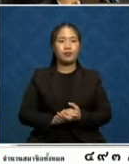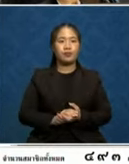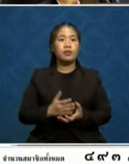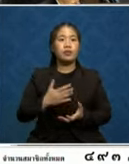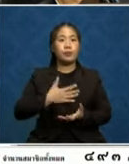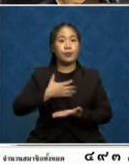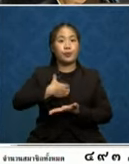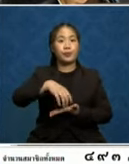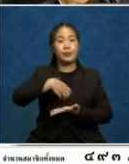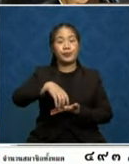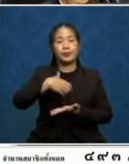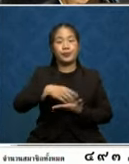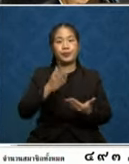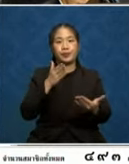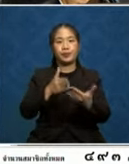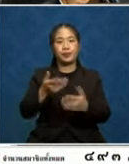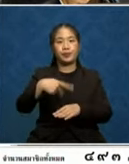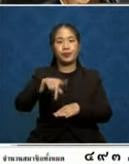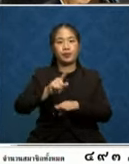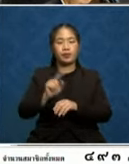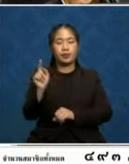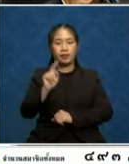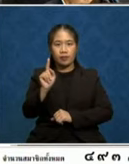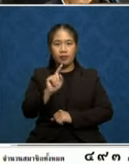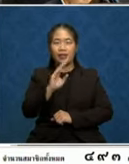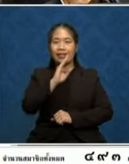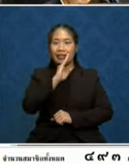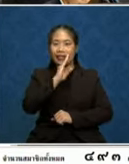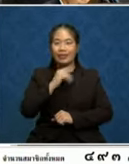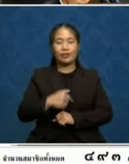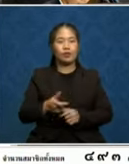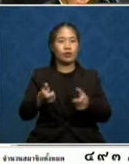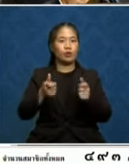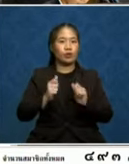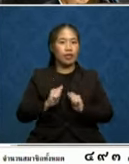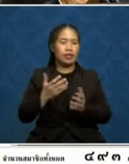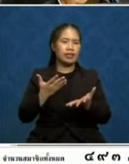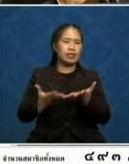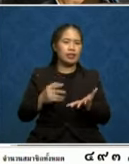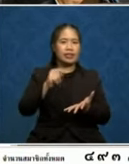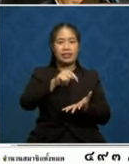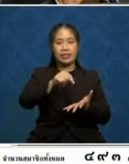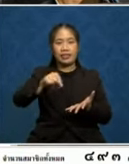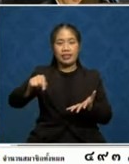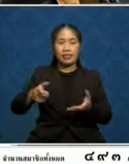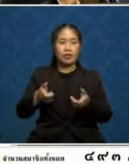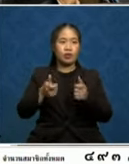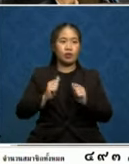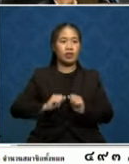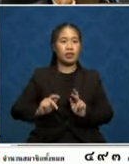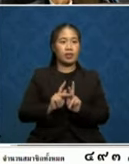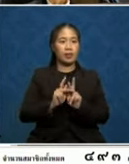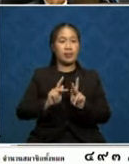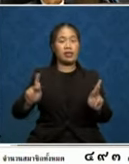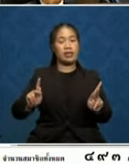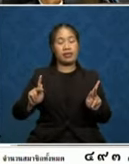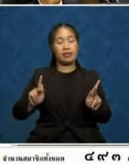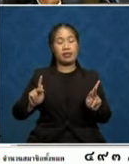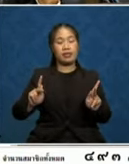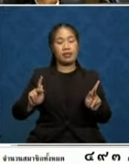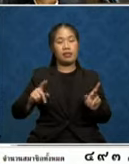ผมกลบยนใหมาทานนะครับถ้าให้มาทานอนุญาตหรสภายแนอนุญาตให้กรรนการถอนไปเนี่